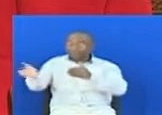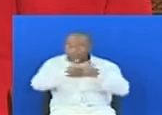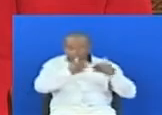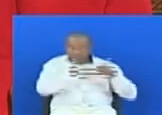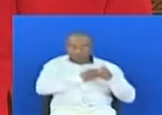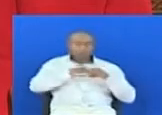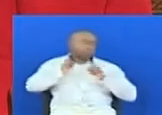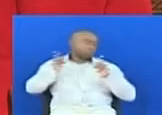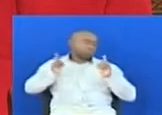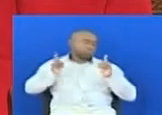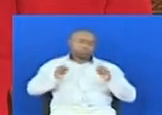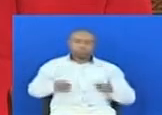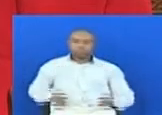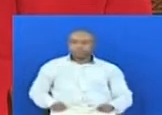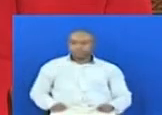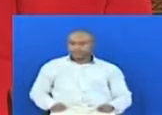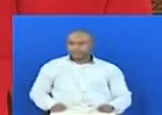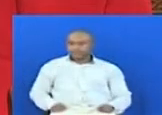Na